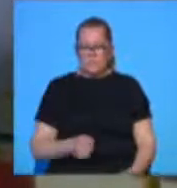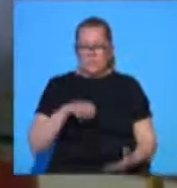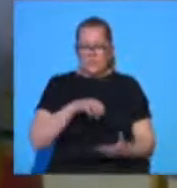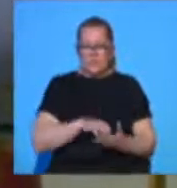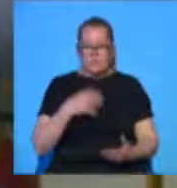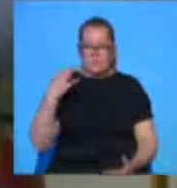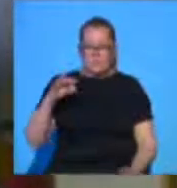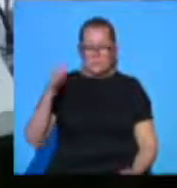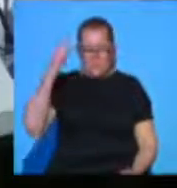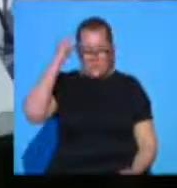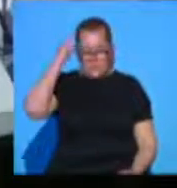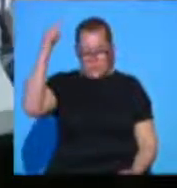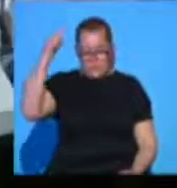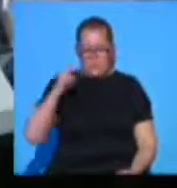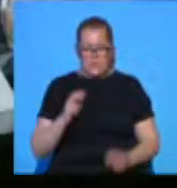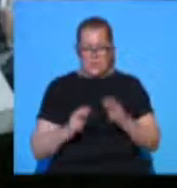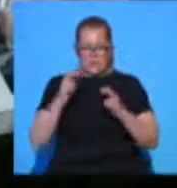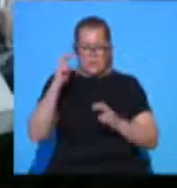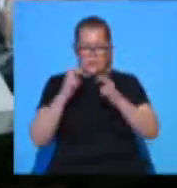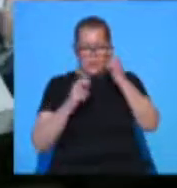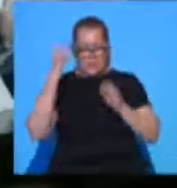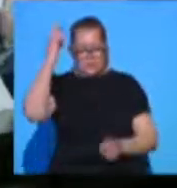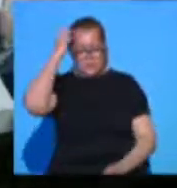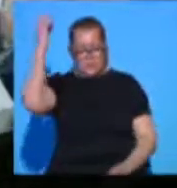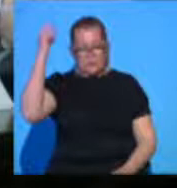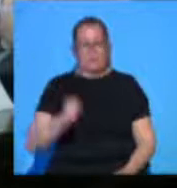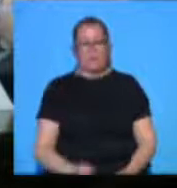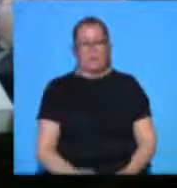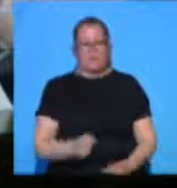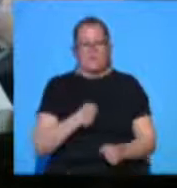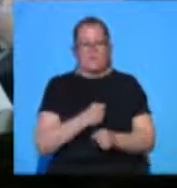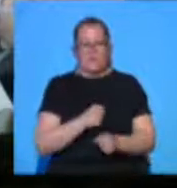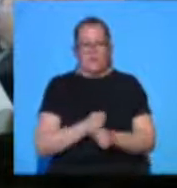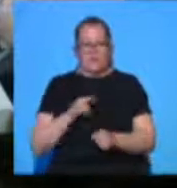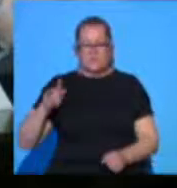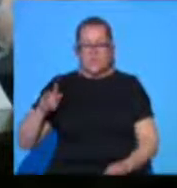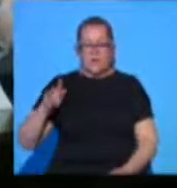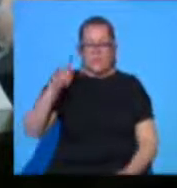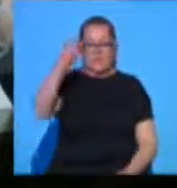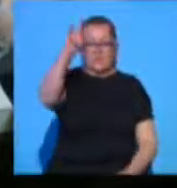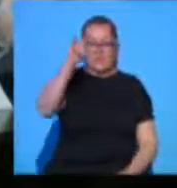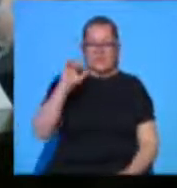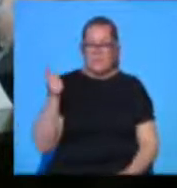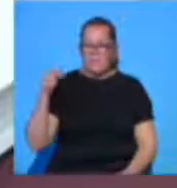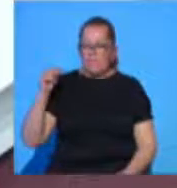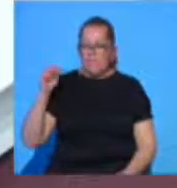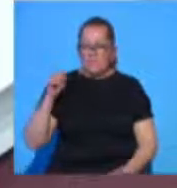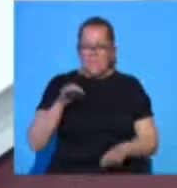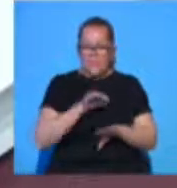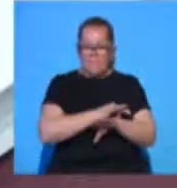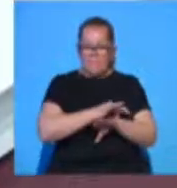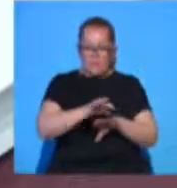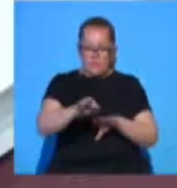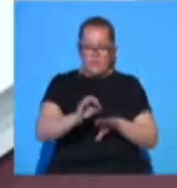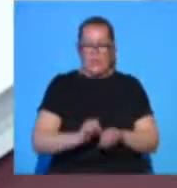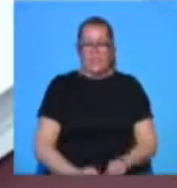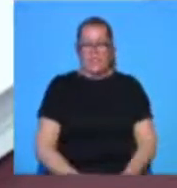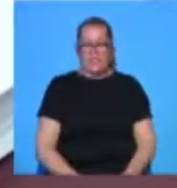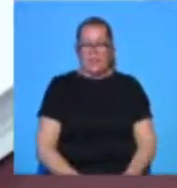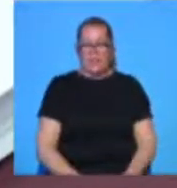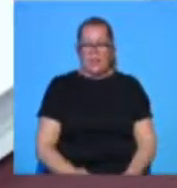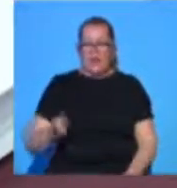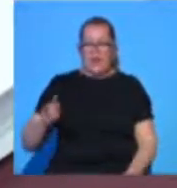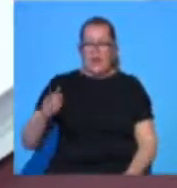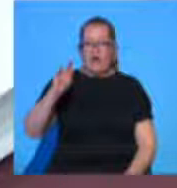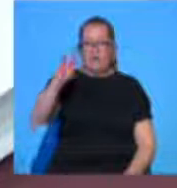specializare inteligentă, inginerie industrială și materială cuprinde fabricarea de aeronave și nave spațiale, proiectarea și executarea produselor de